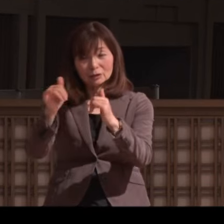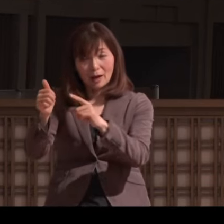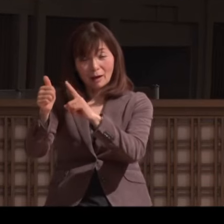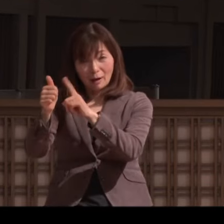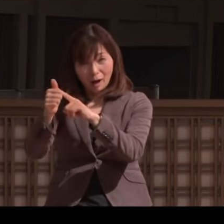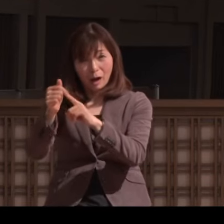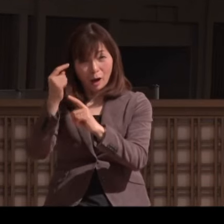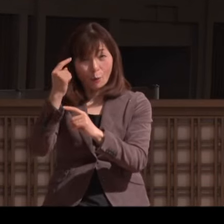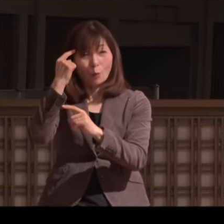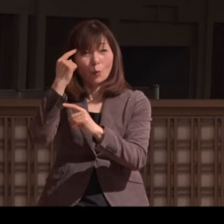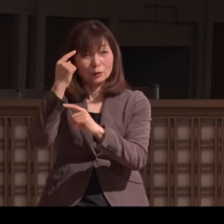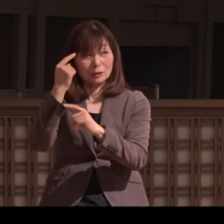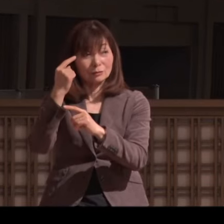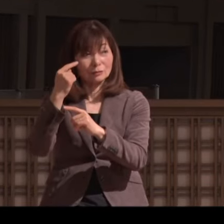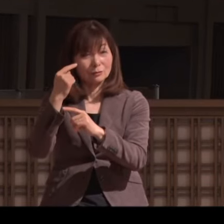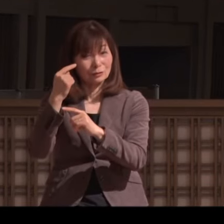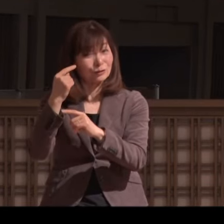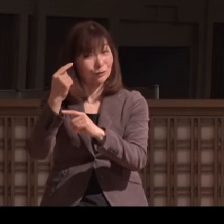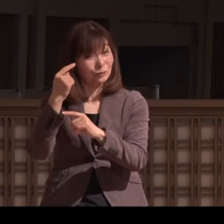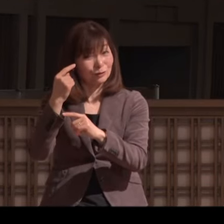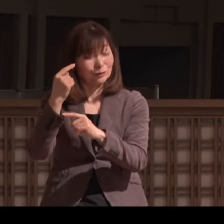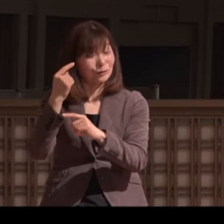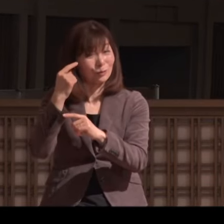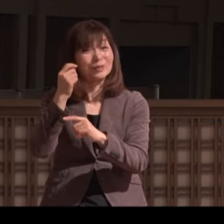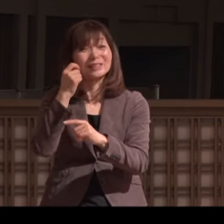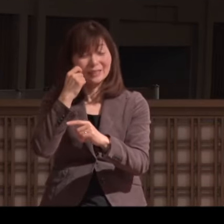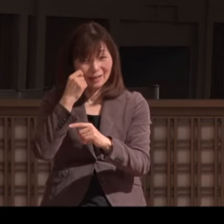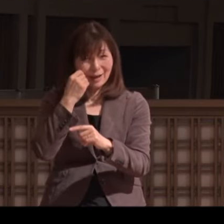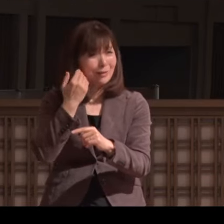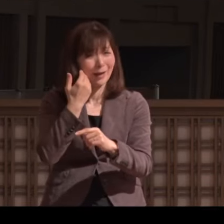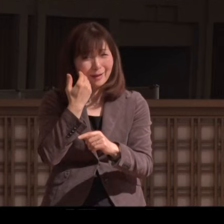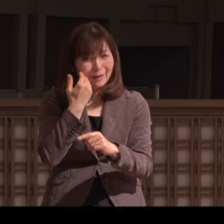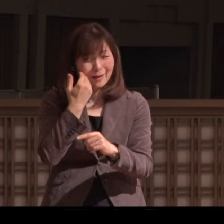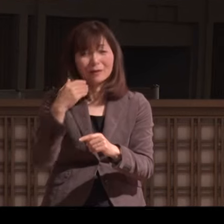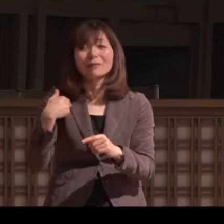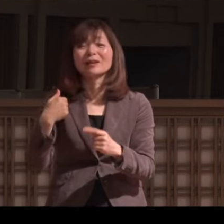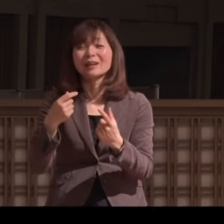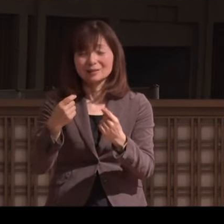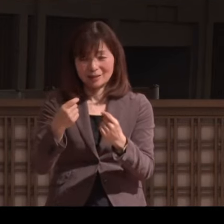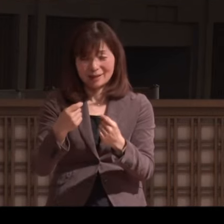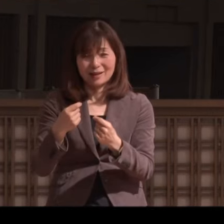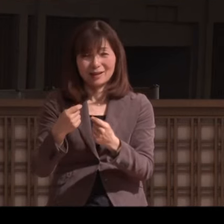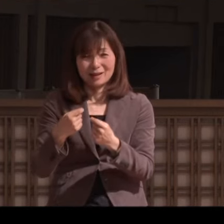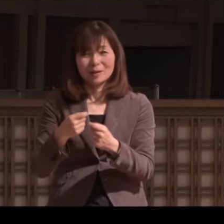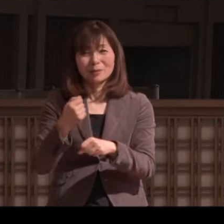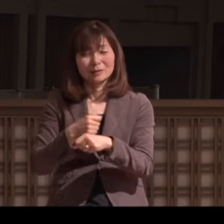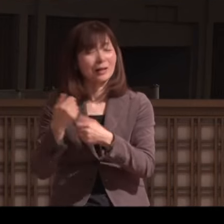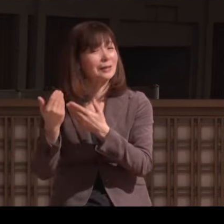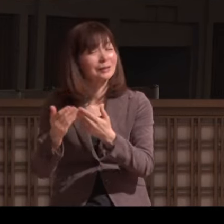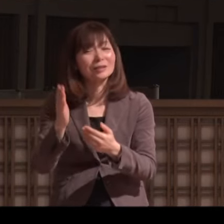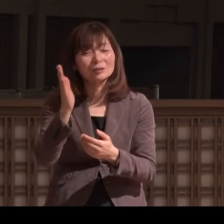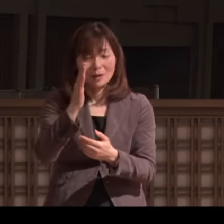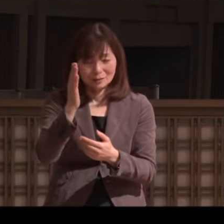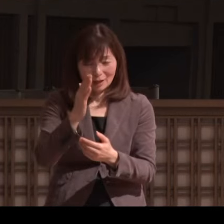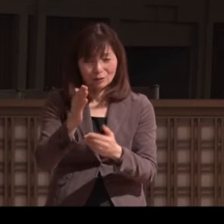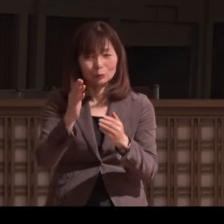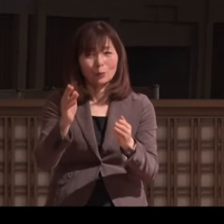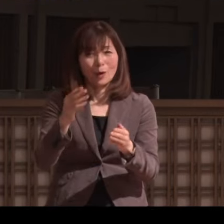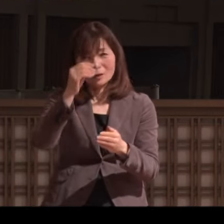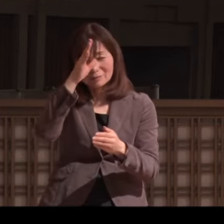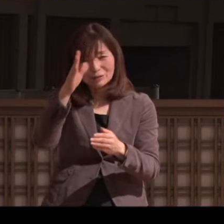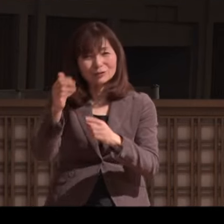ねえ思い出してないか誰やねんということかもしれませんねあえて聞くのはやめときましょうねもハナーレントの話はもういいともう